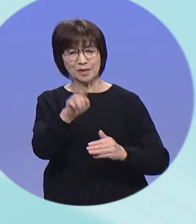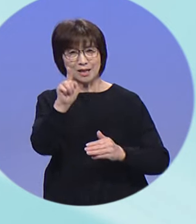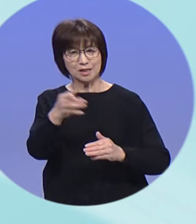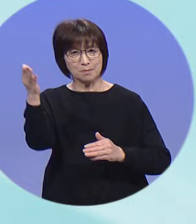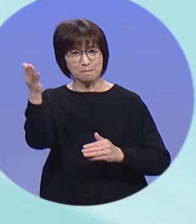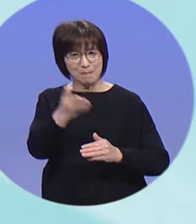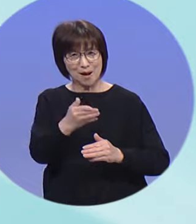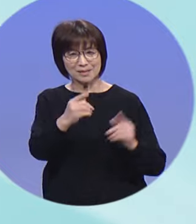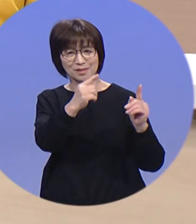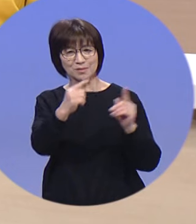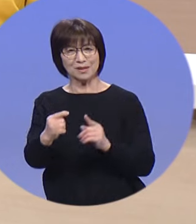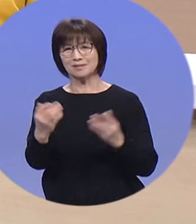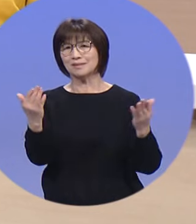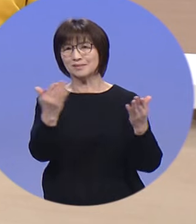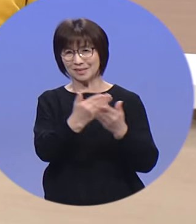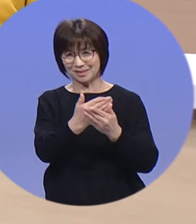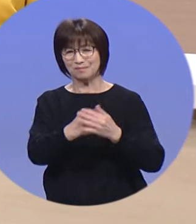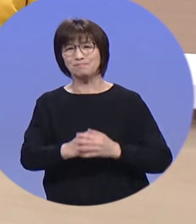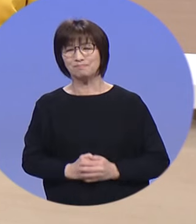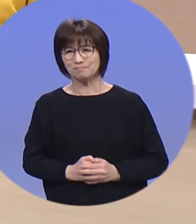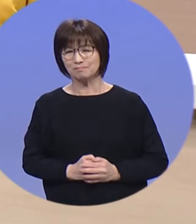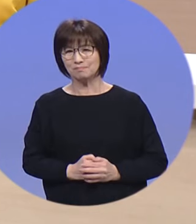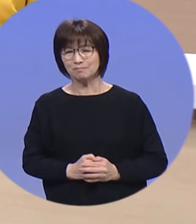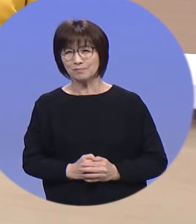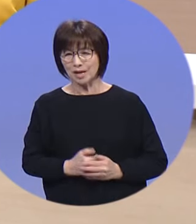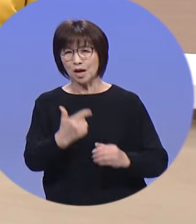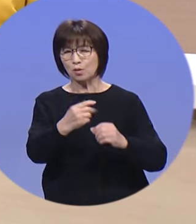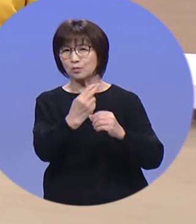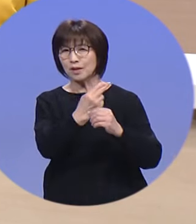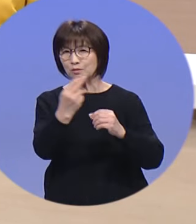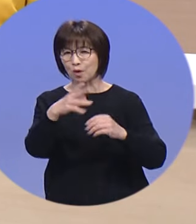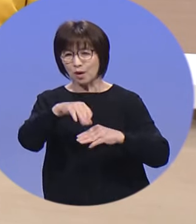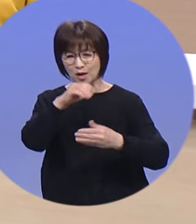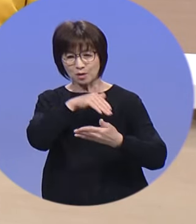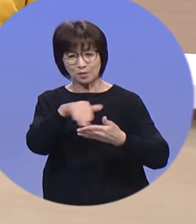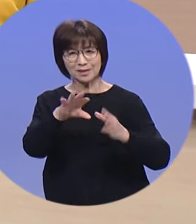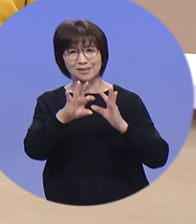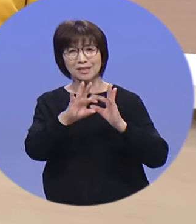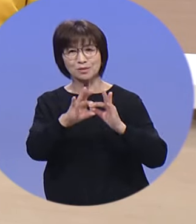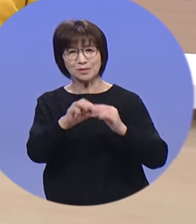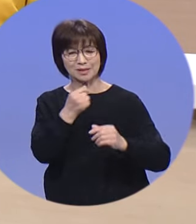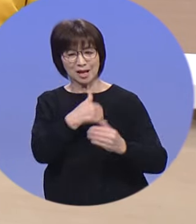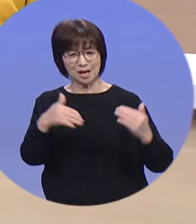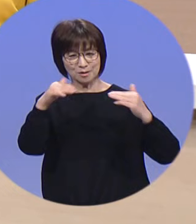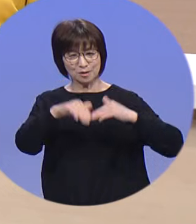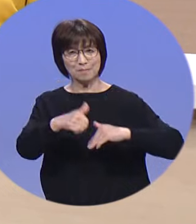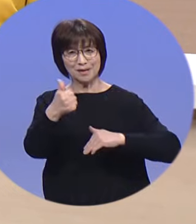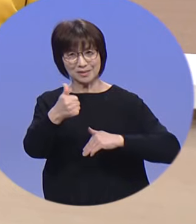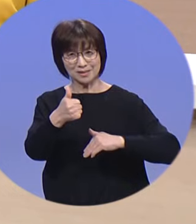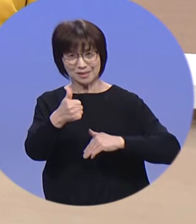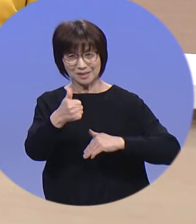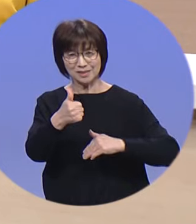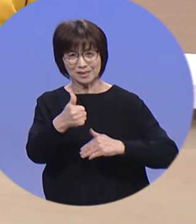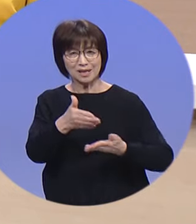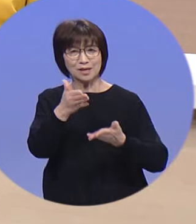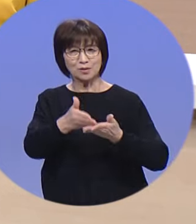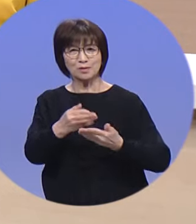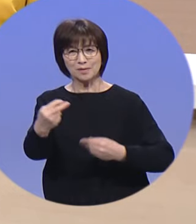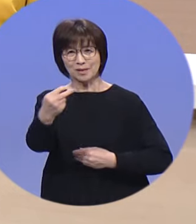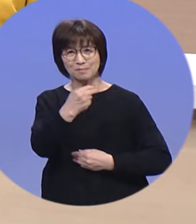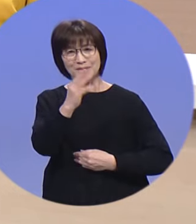となっています。 それでは令和6年度当初予算について、熊谷知事からのコメントをご覧ください